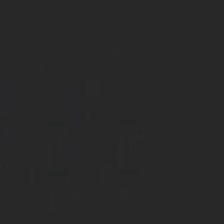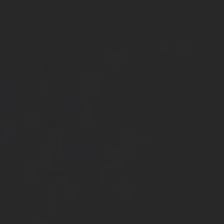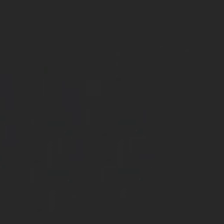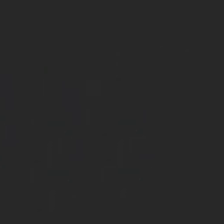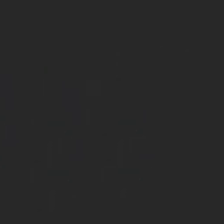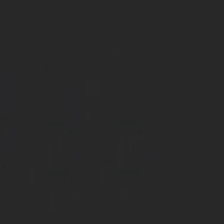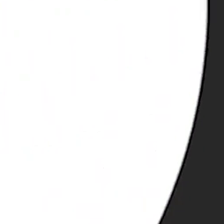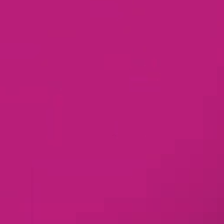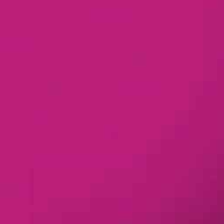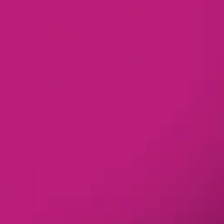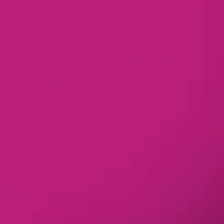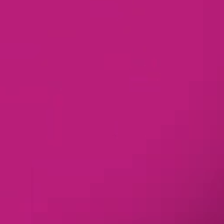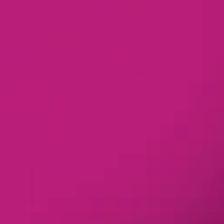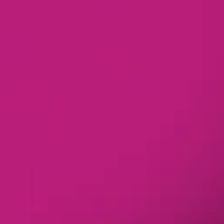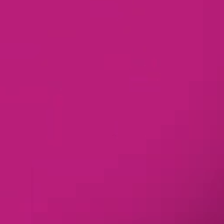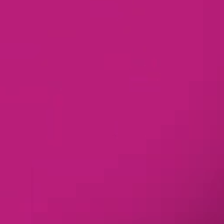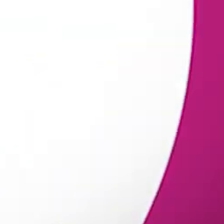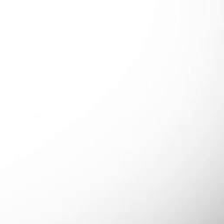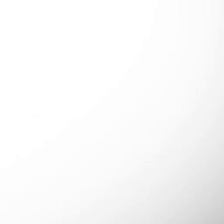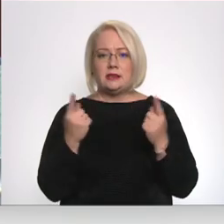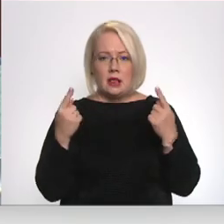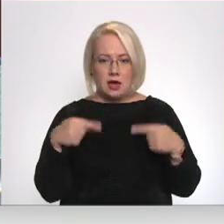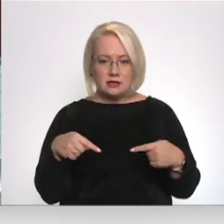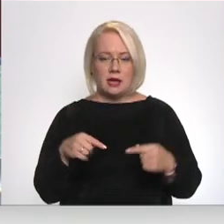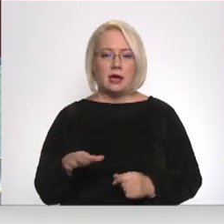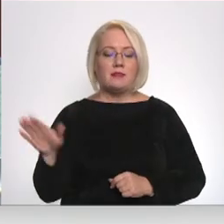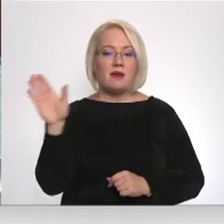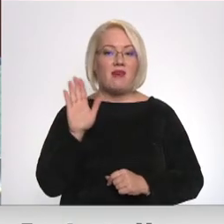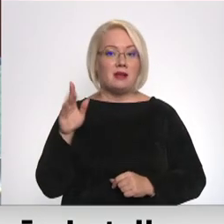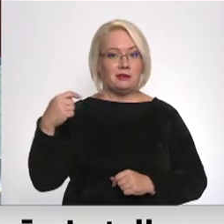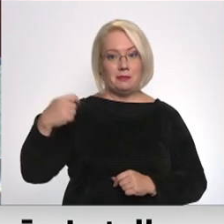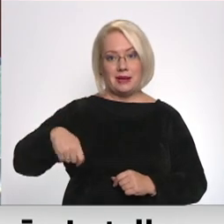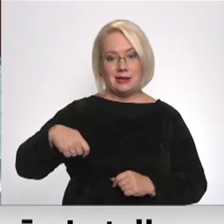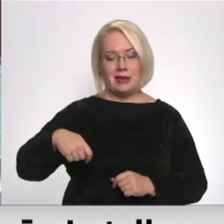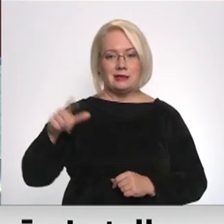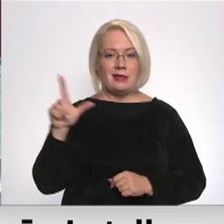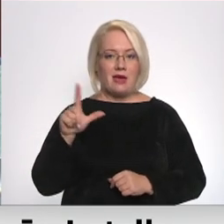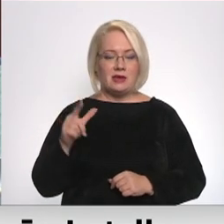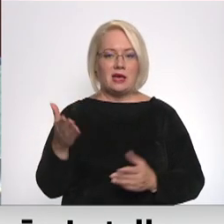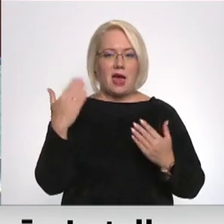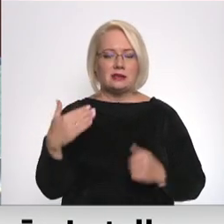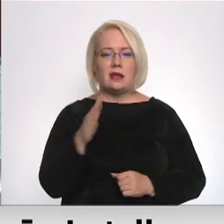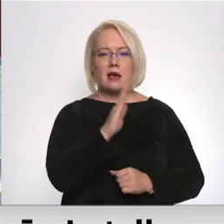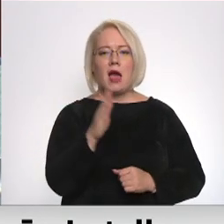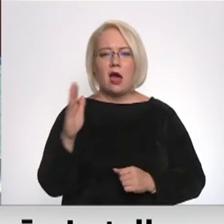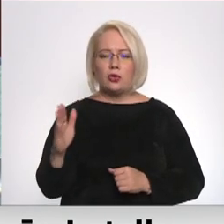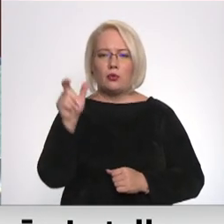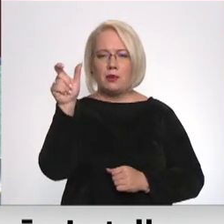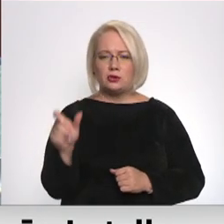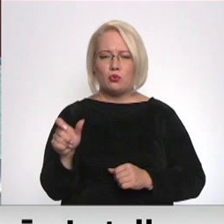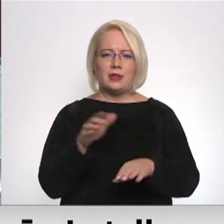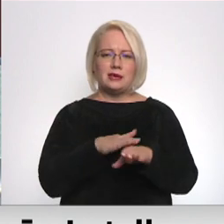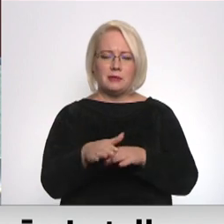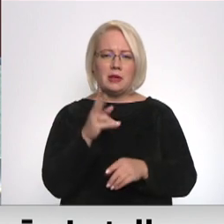Re, viss ēters ir te! Valsts prezidents Egils Levits aicina ikvienu Latvijas pilsoni izpildīt pienākumu